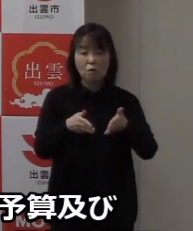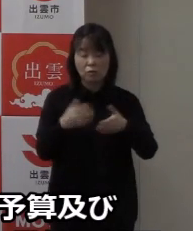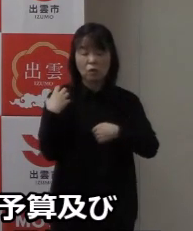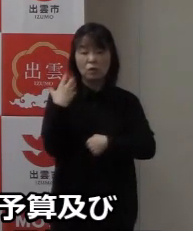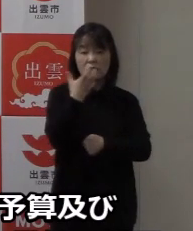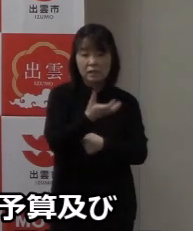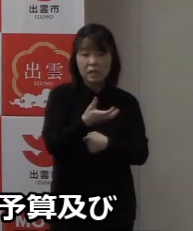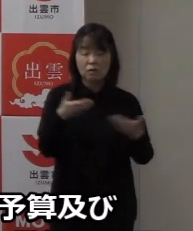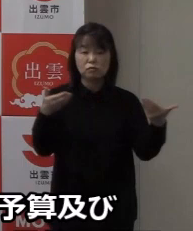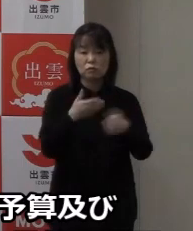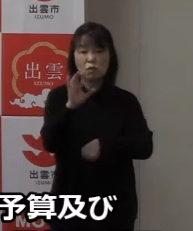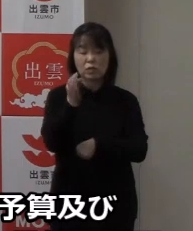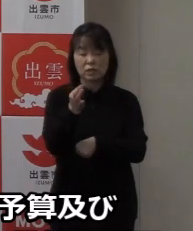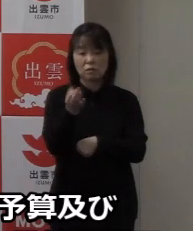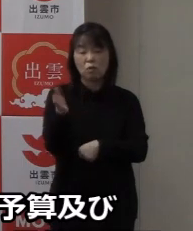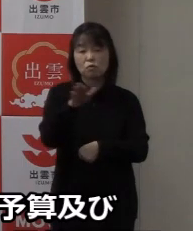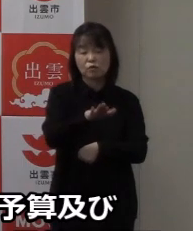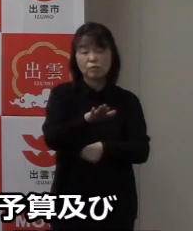ております。